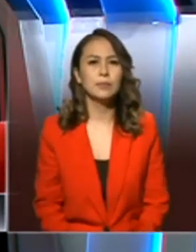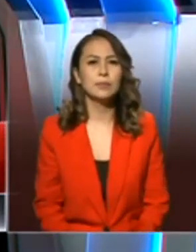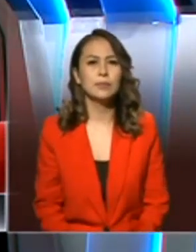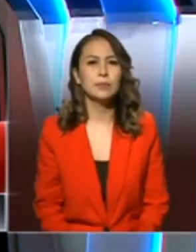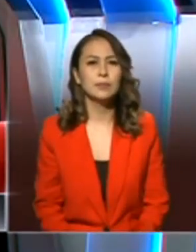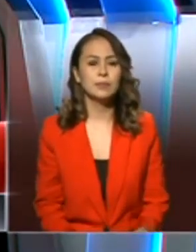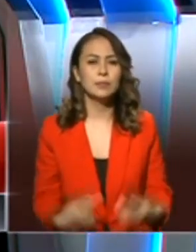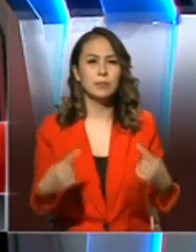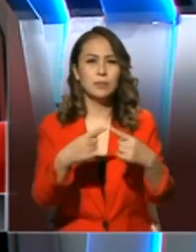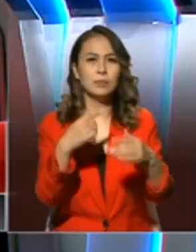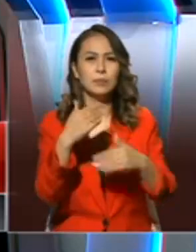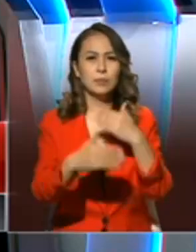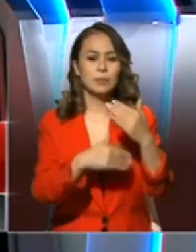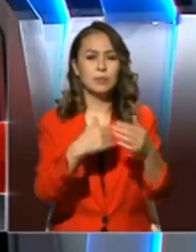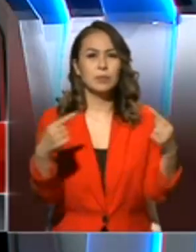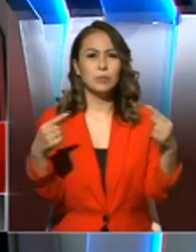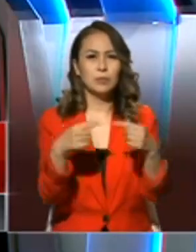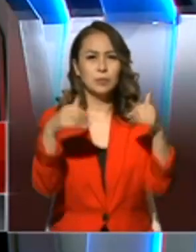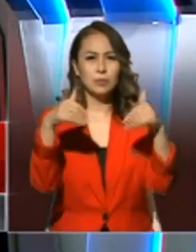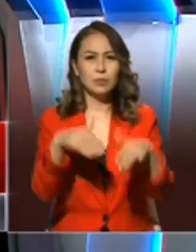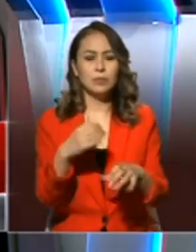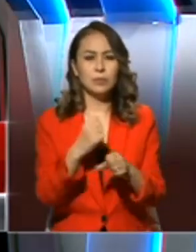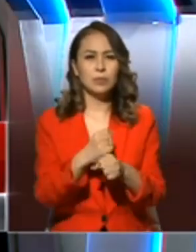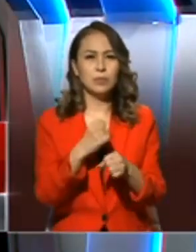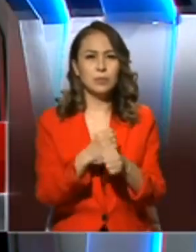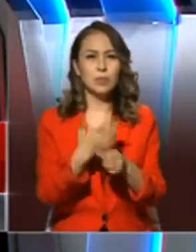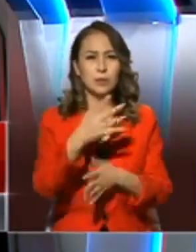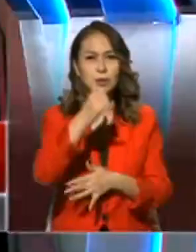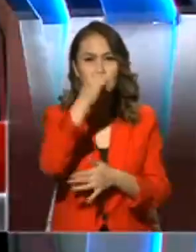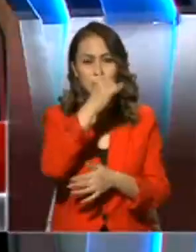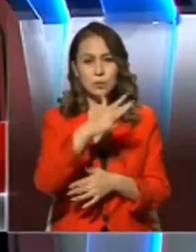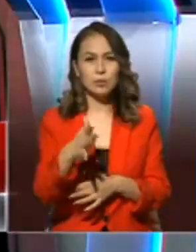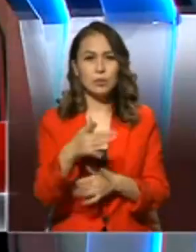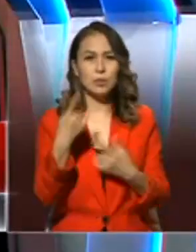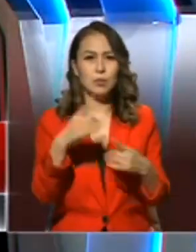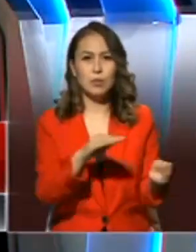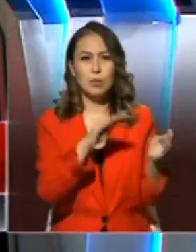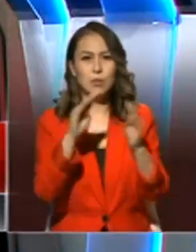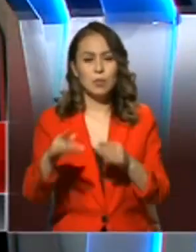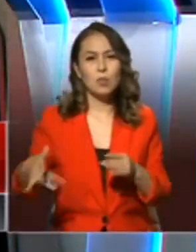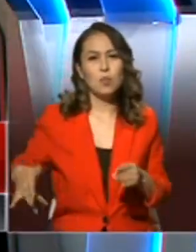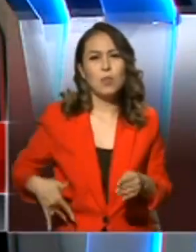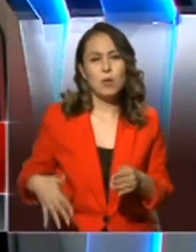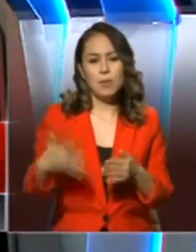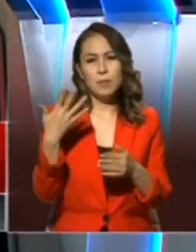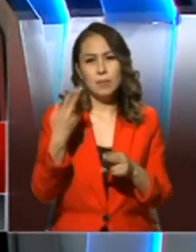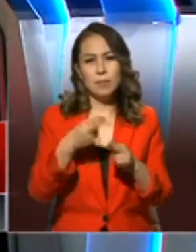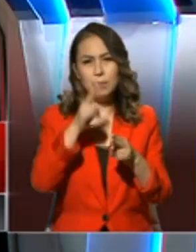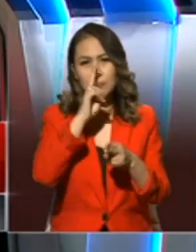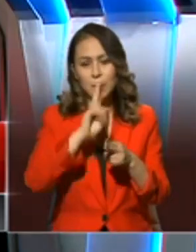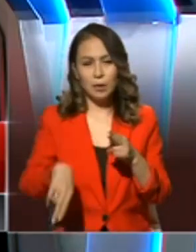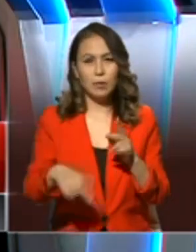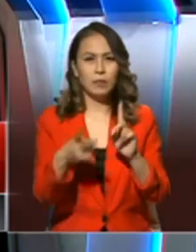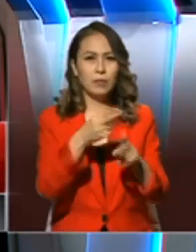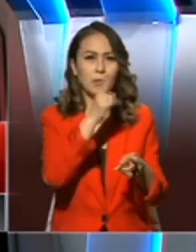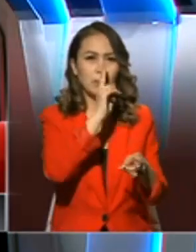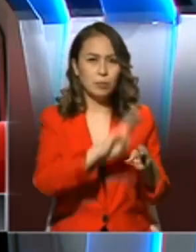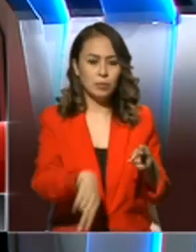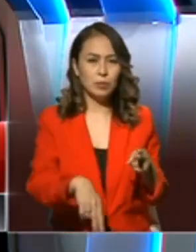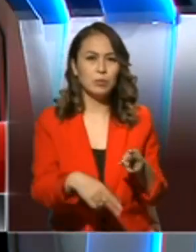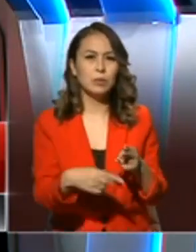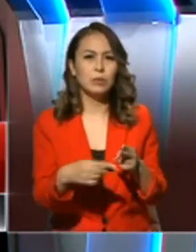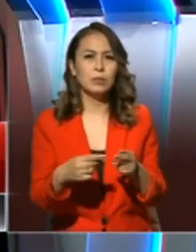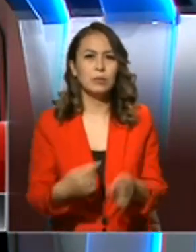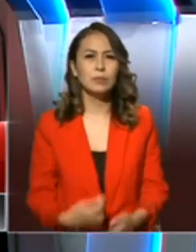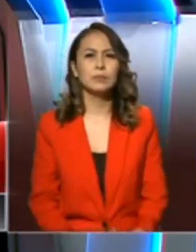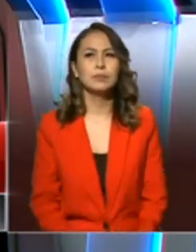Конкретно жетіліп алсын, точно істегеннен кейін істейтін қылып. Ол істелмейді, біреудің барып та бүйрегін алып салады, оның бүйрегі істемей бір бүйрексі болып қалады, ол тағы істемей қалады.